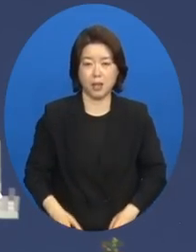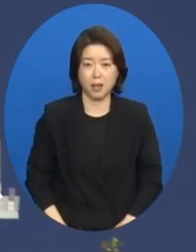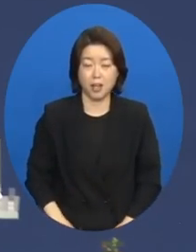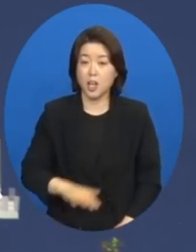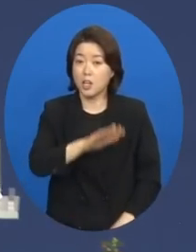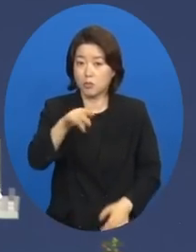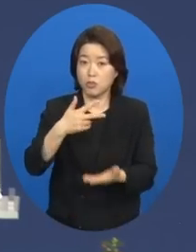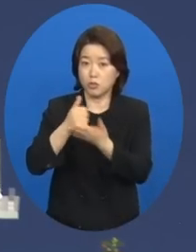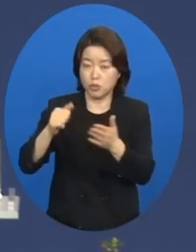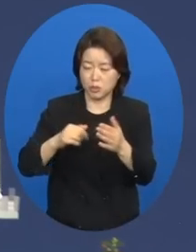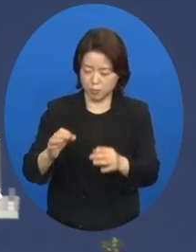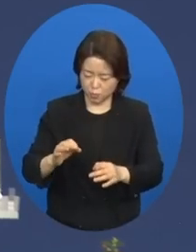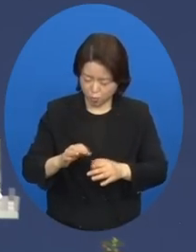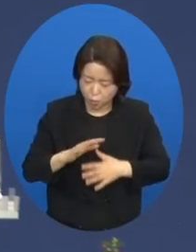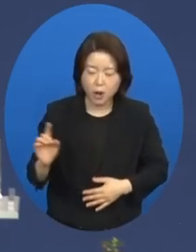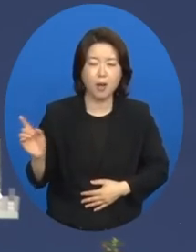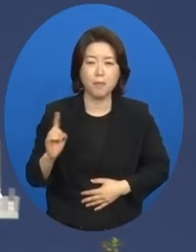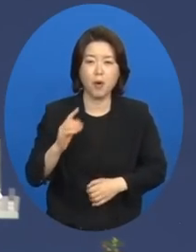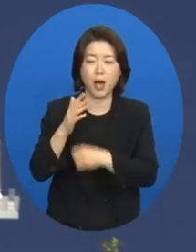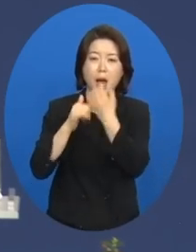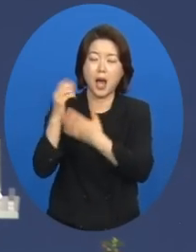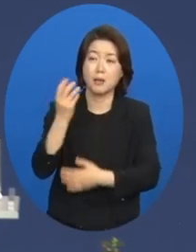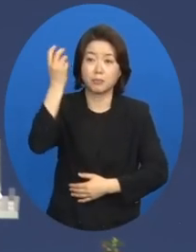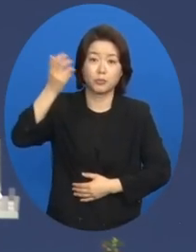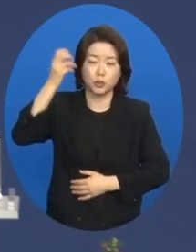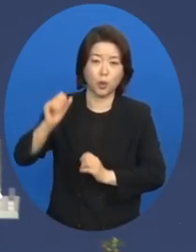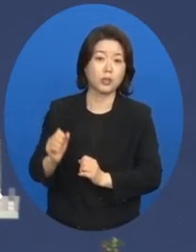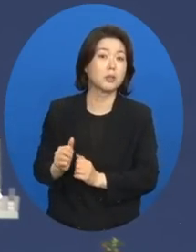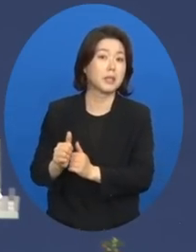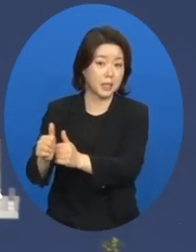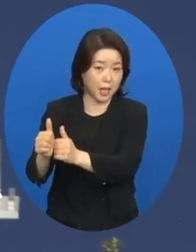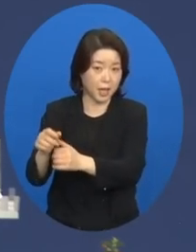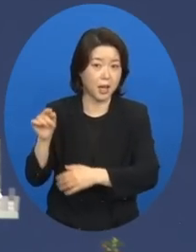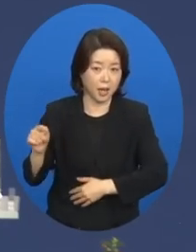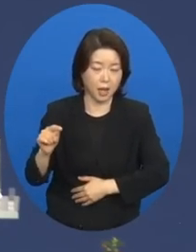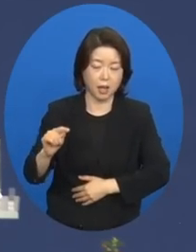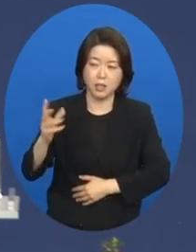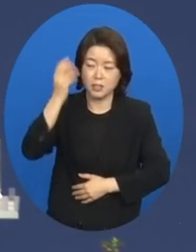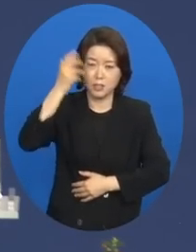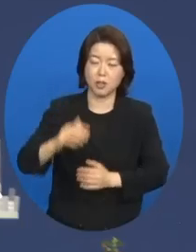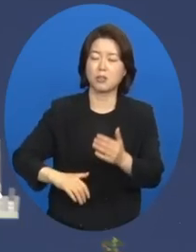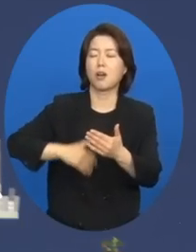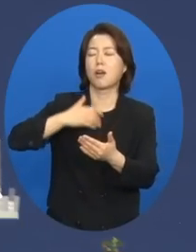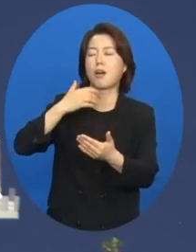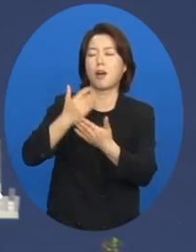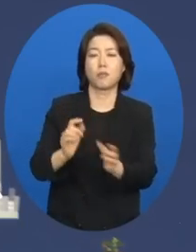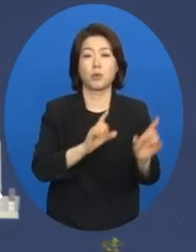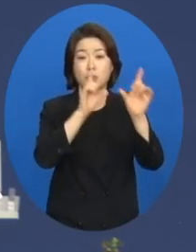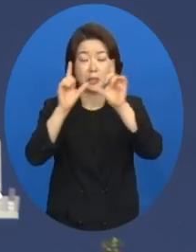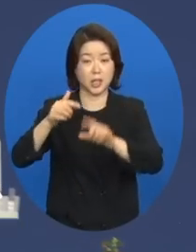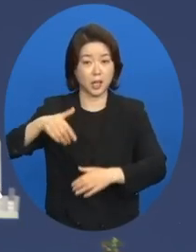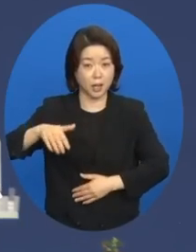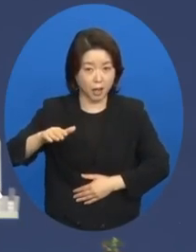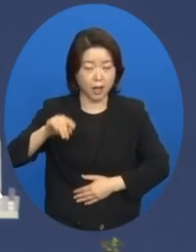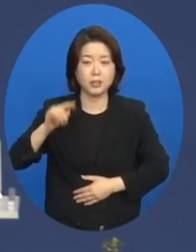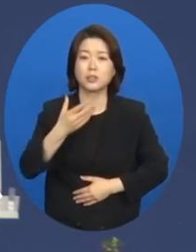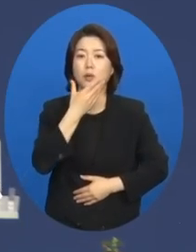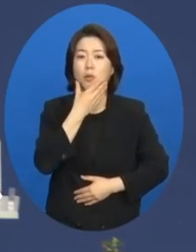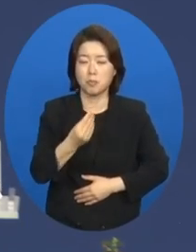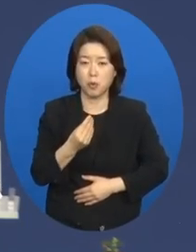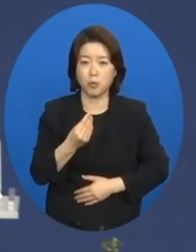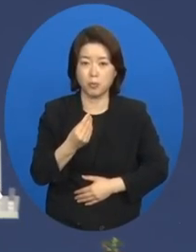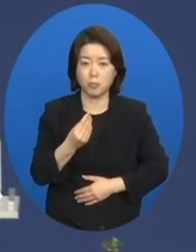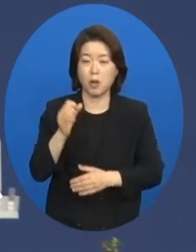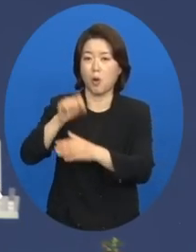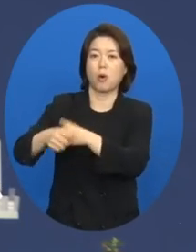안에 놀랍게도 하나님의 성령에 의하여 성령의 감동으로 살아가는 그런 복을 이 복음